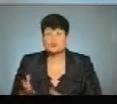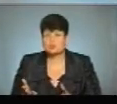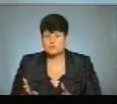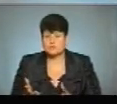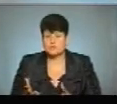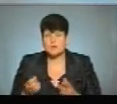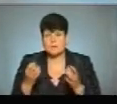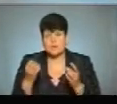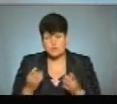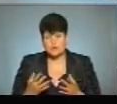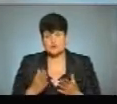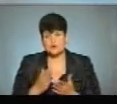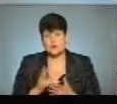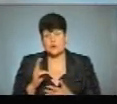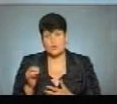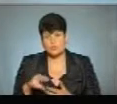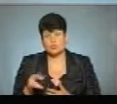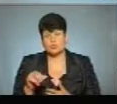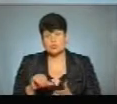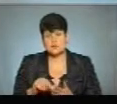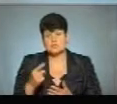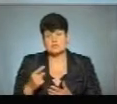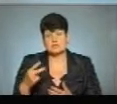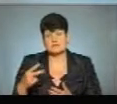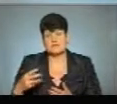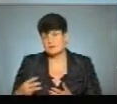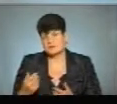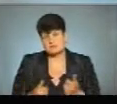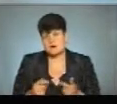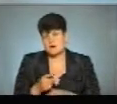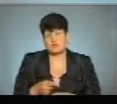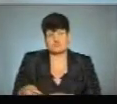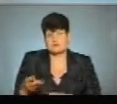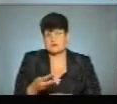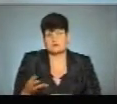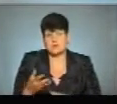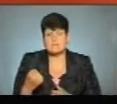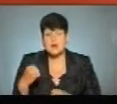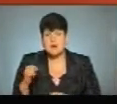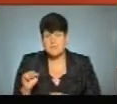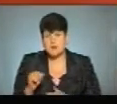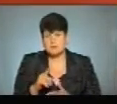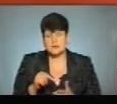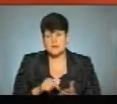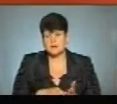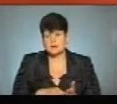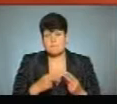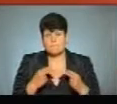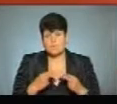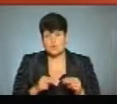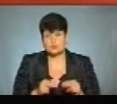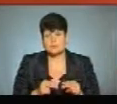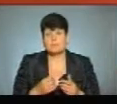учасник. Тобто, просто є кодове слово учасник один, учасник два, учасник три, і вони між собою змагаються. Відповідно, перемагає по питаннях, наприклад,